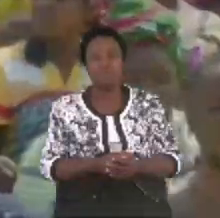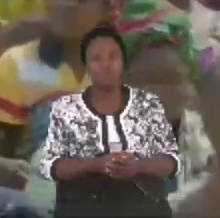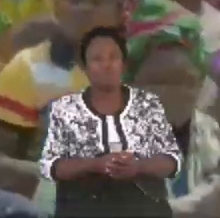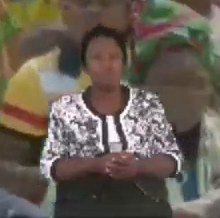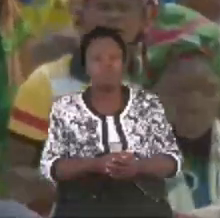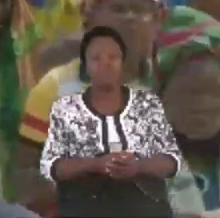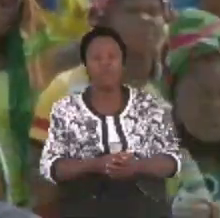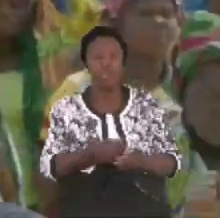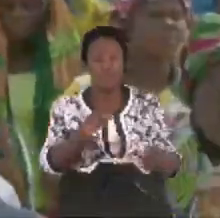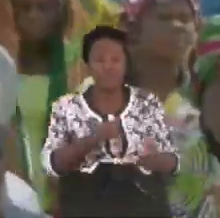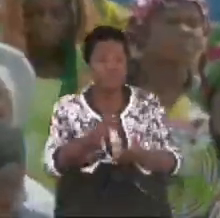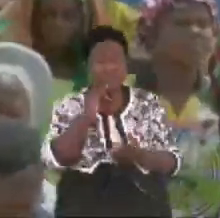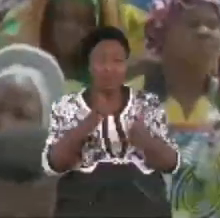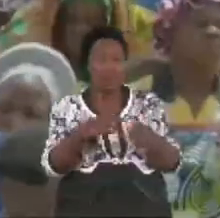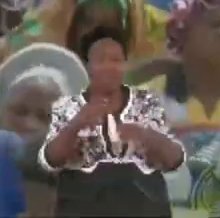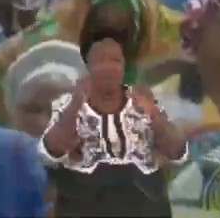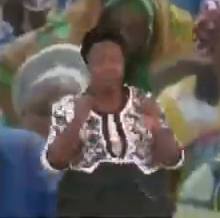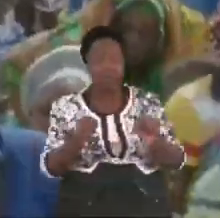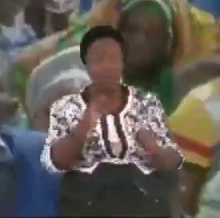C'est disponible pour toi.